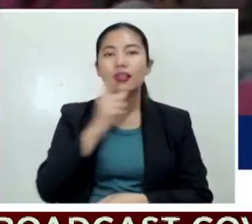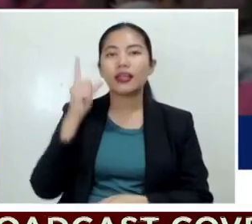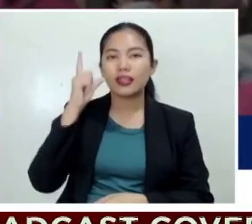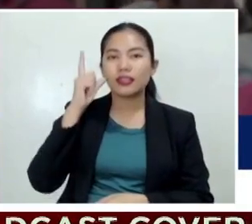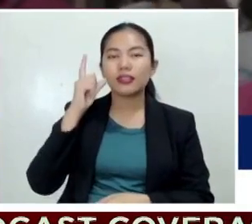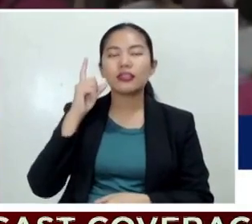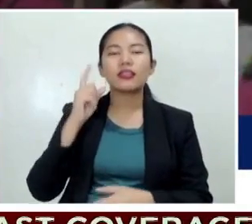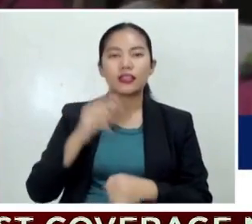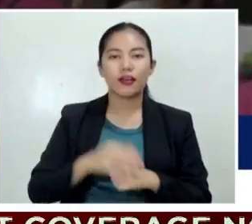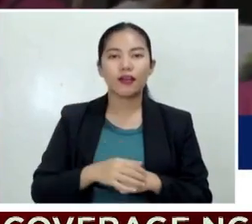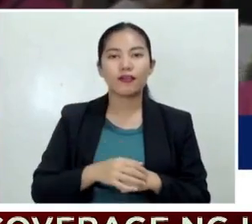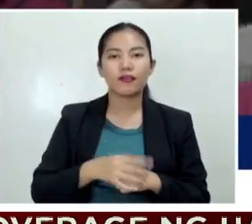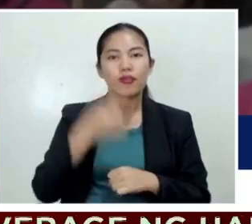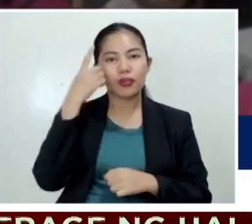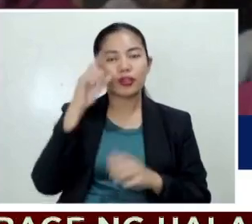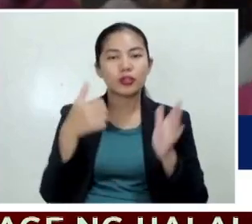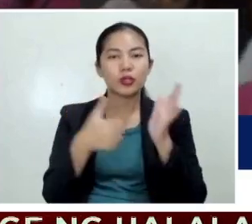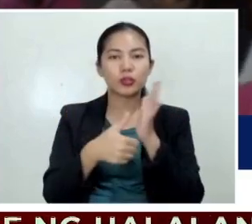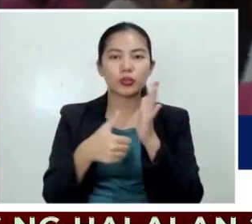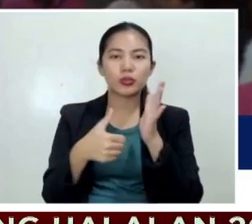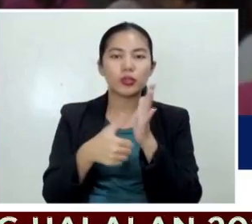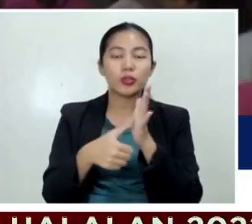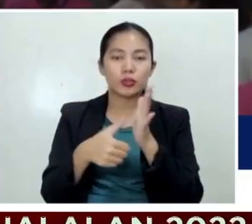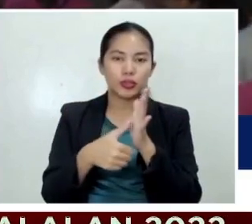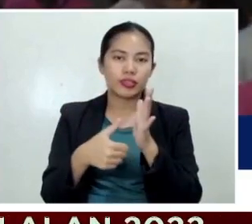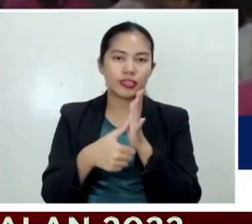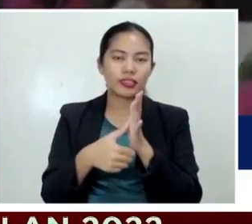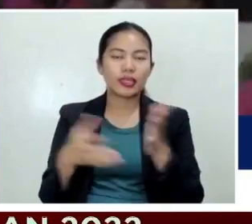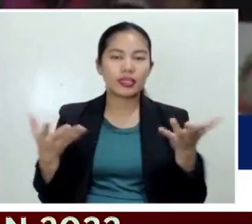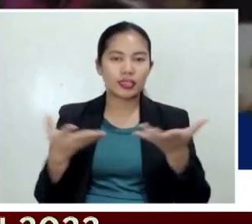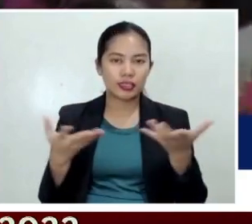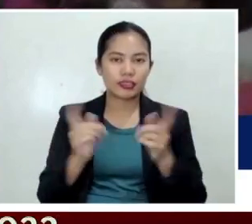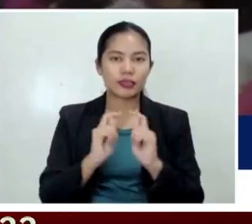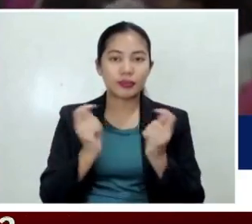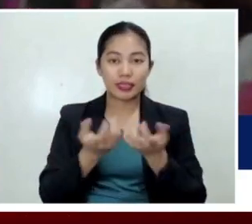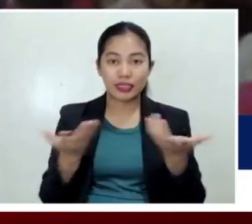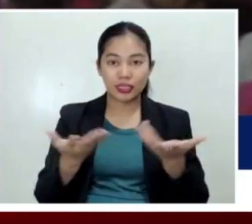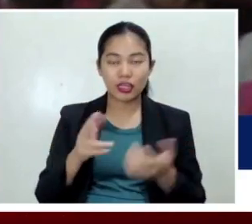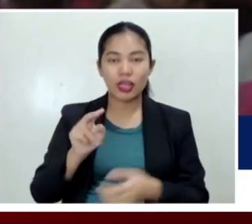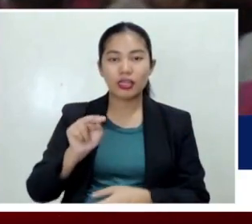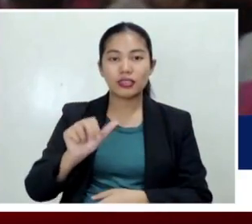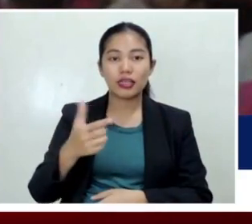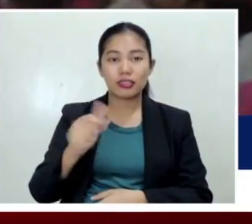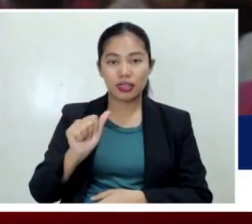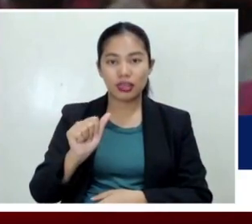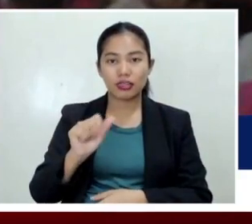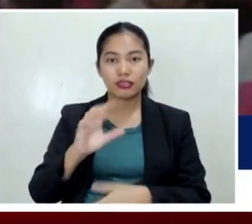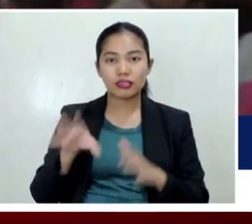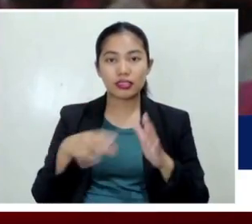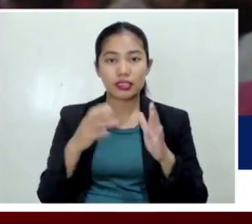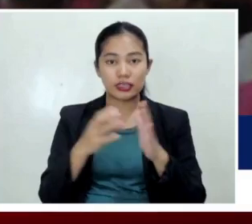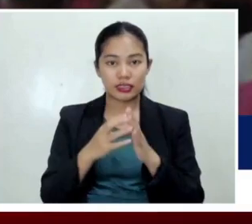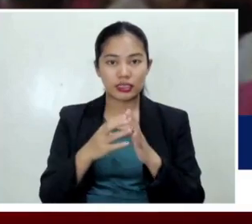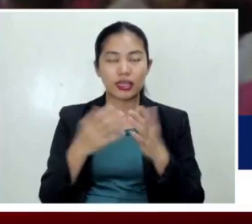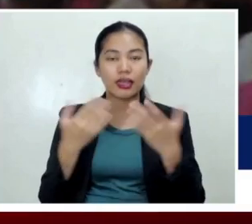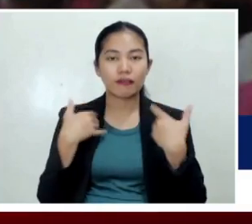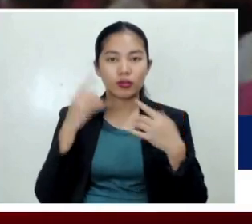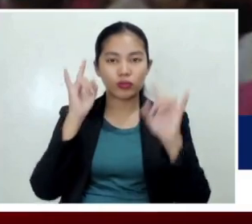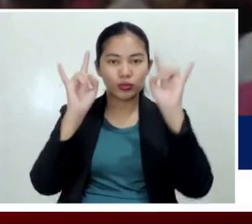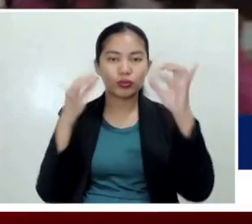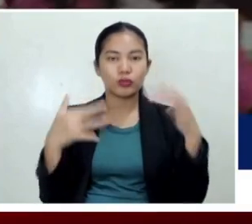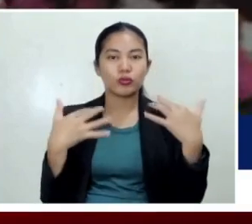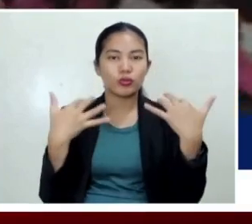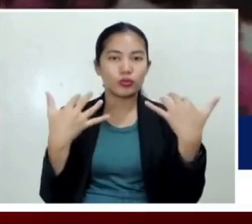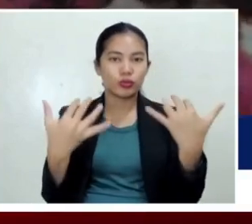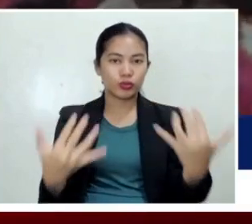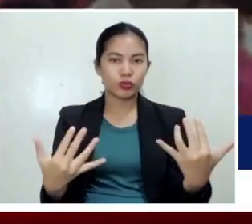halalan 2022 ticket. Tulad dito sa Naga City, nagaganap ngayon yung Angat Buhay Bicolandia Grand People's